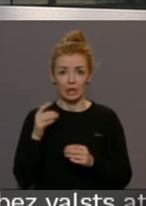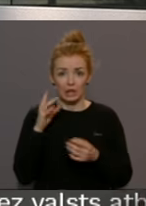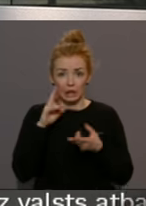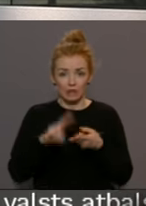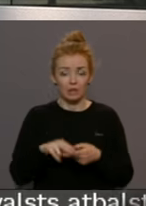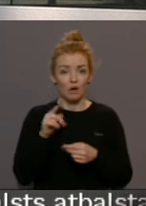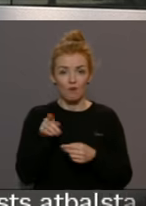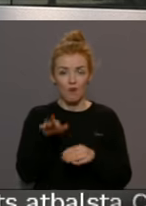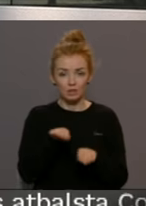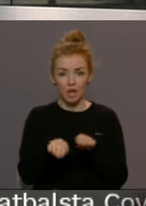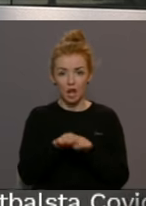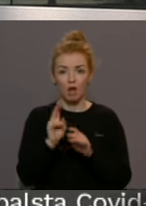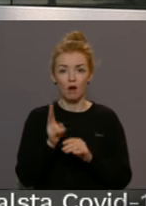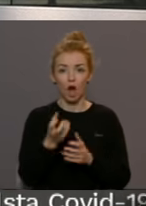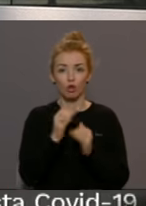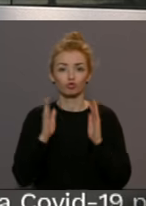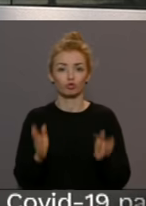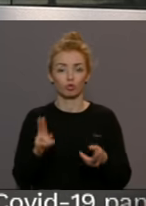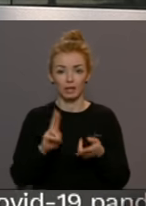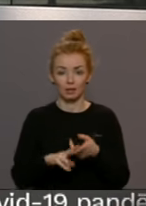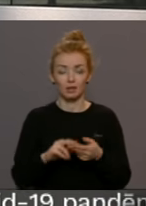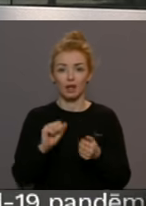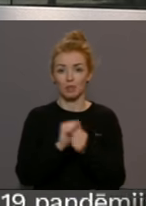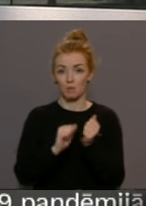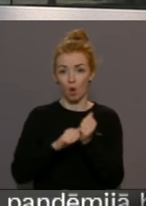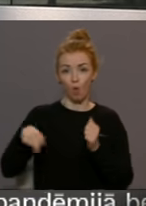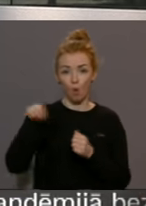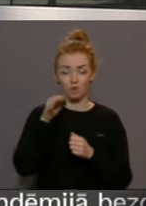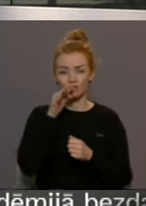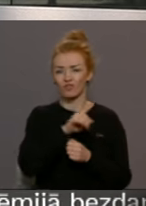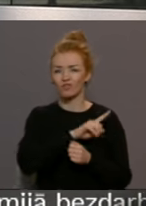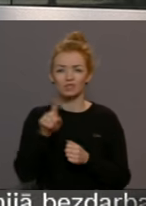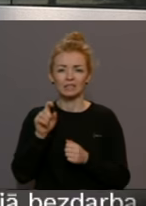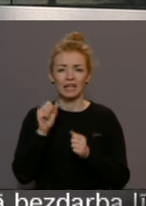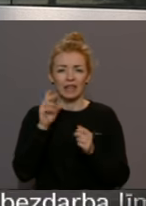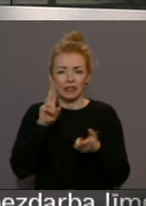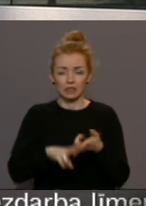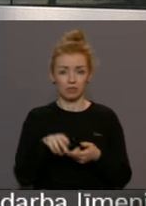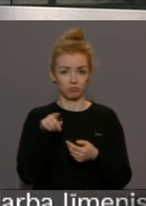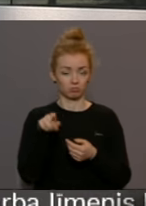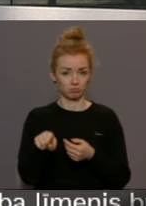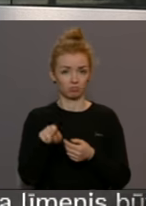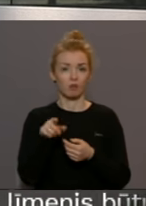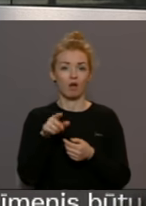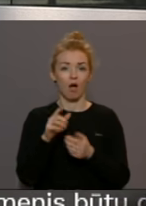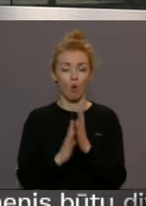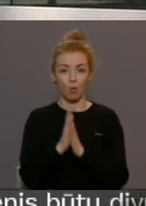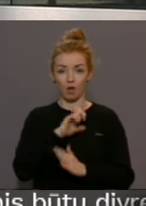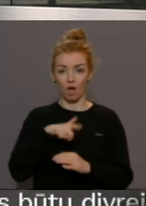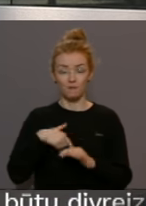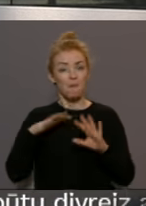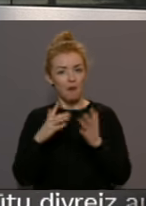var to salīdzināt pat ar žurku indi. Biologi to uzskata par vienu no indīgākajiem augiem Latvijā. Tomēr tam ir arī